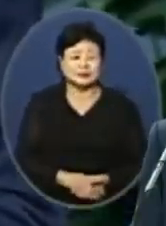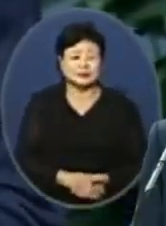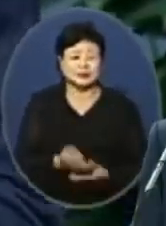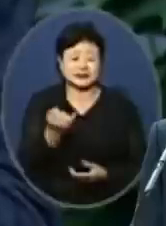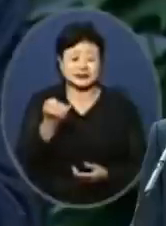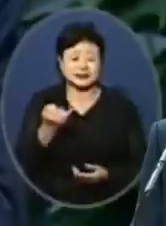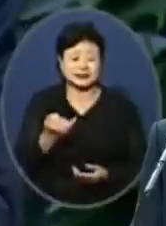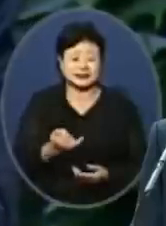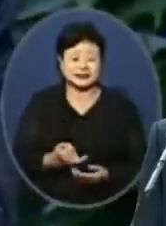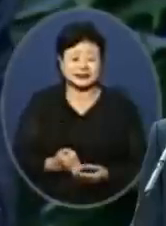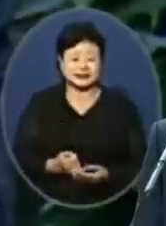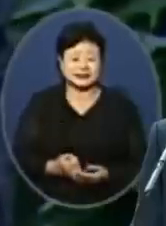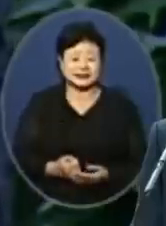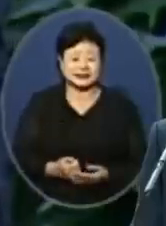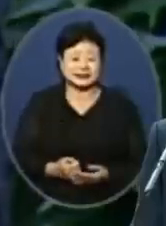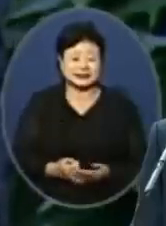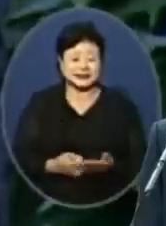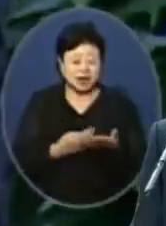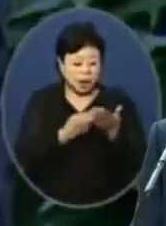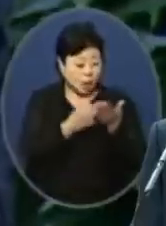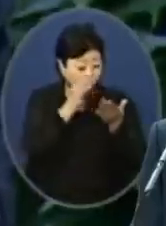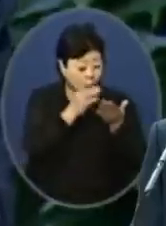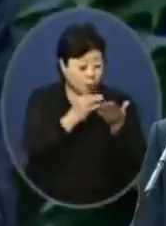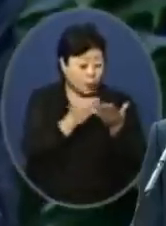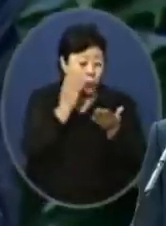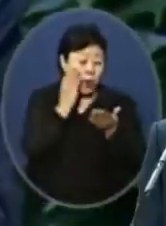핸드백 열어서 거울을 보고